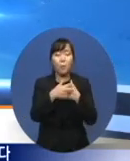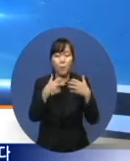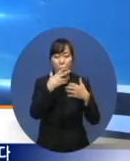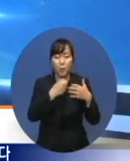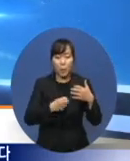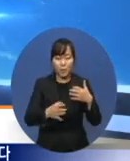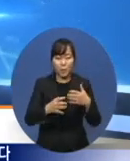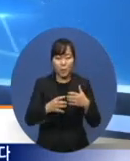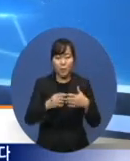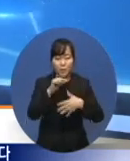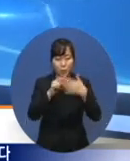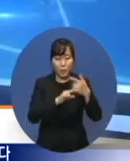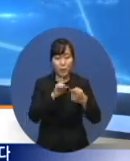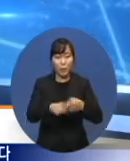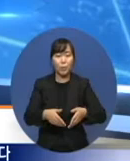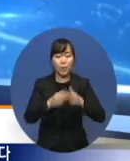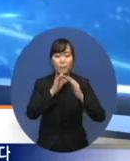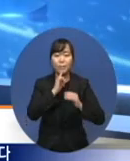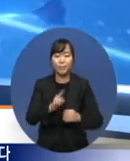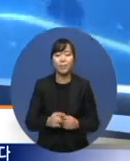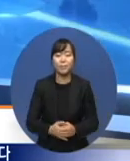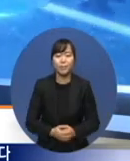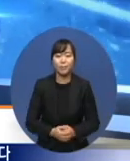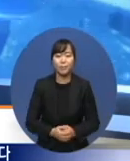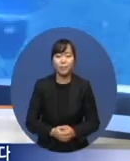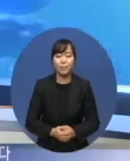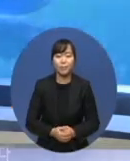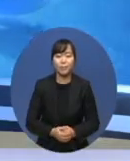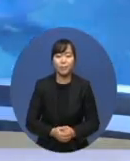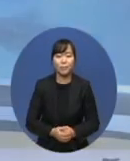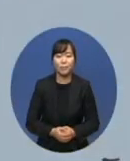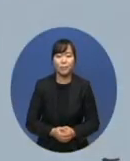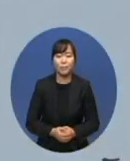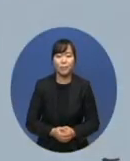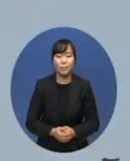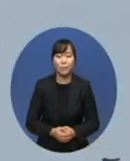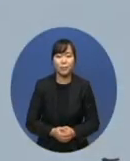플랫폼을 구축합니다. 보도에 이영춘 기자입니다.